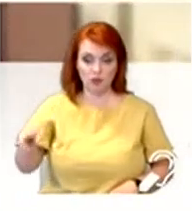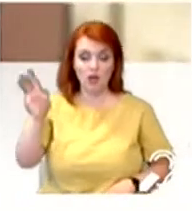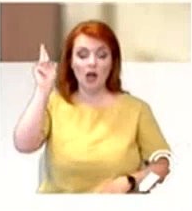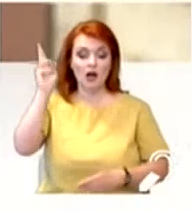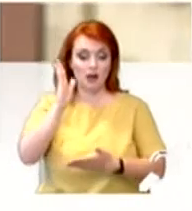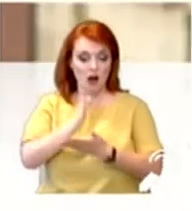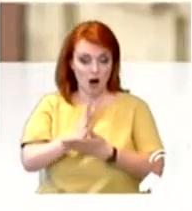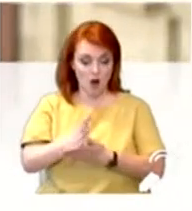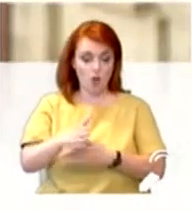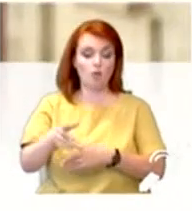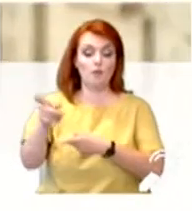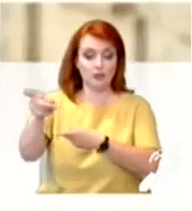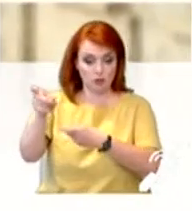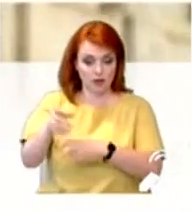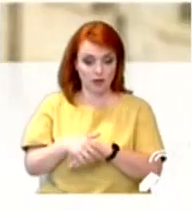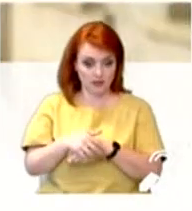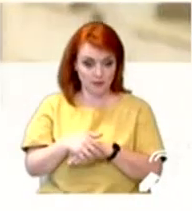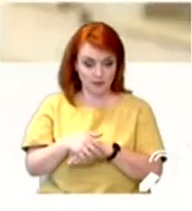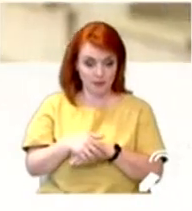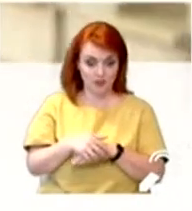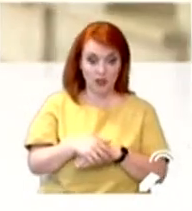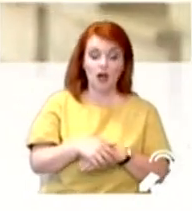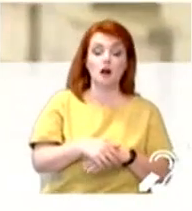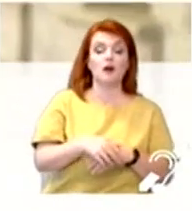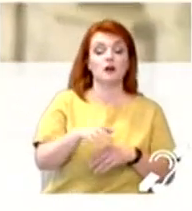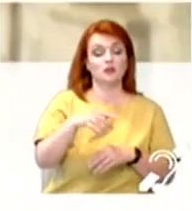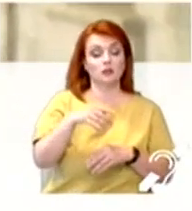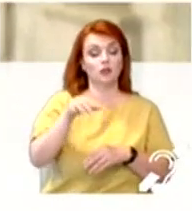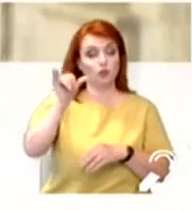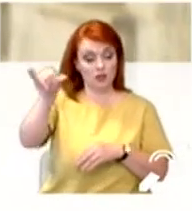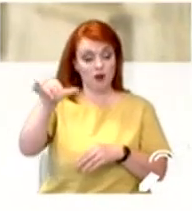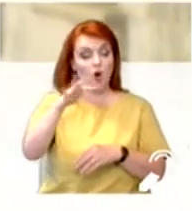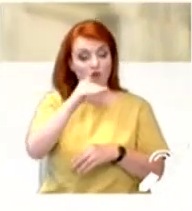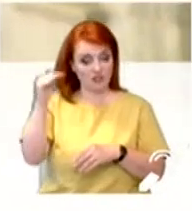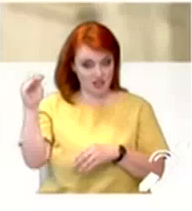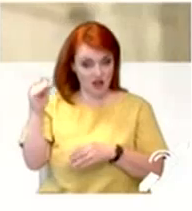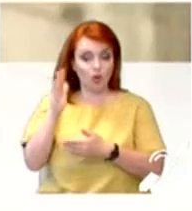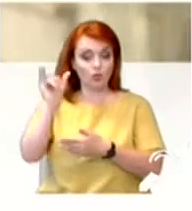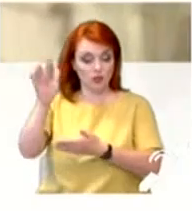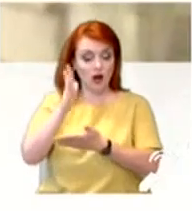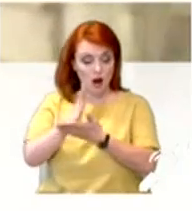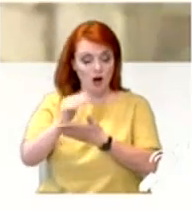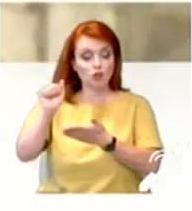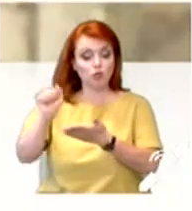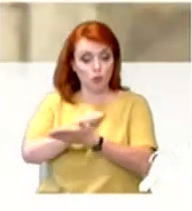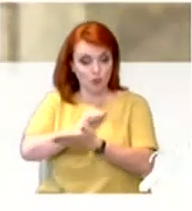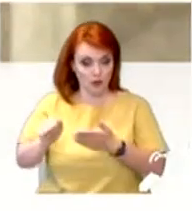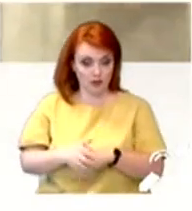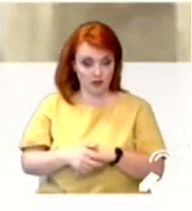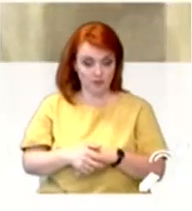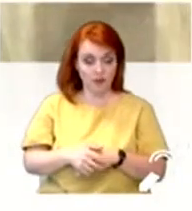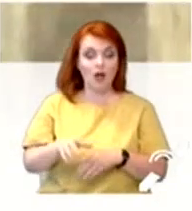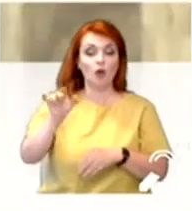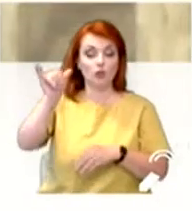de 75.000 de arme. Vorbim atât de arme de foc, cât și de cele neletale pentru autoapărare. Anul